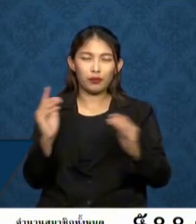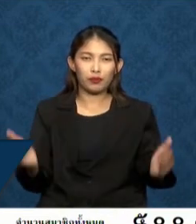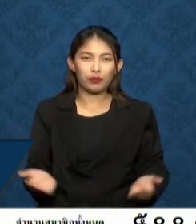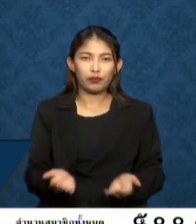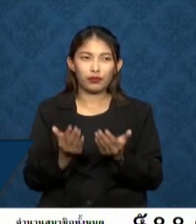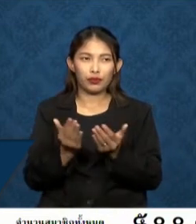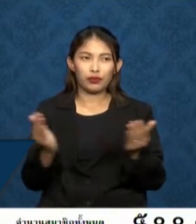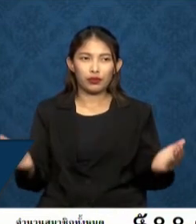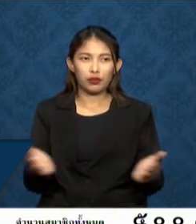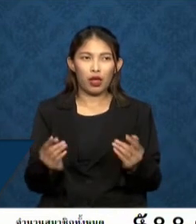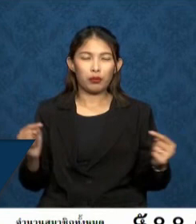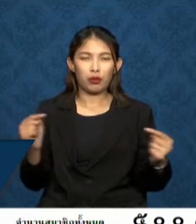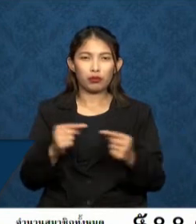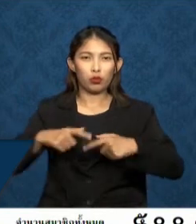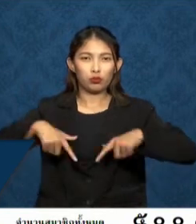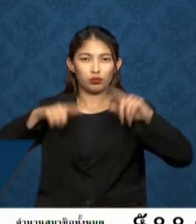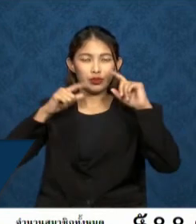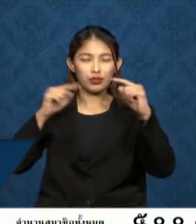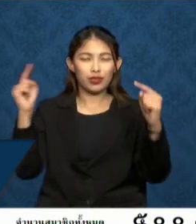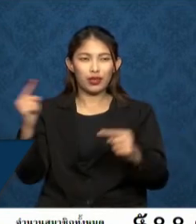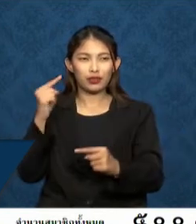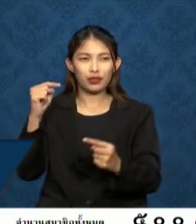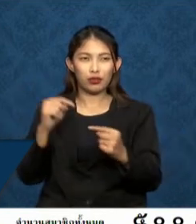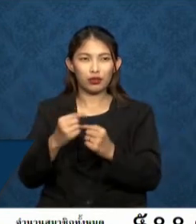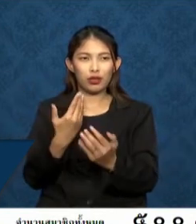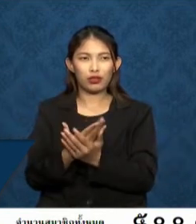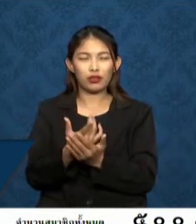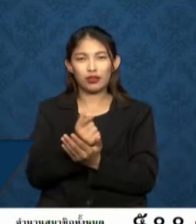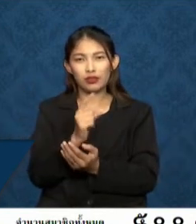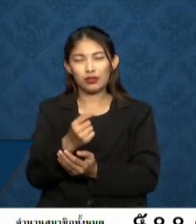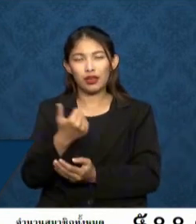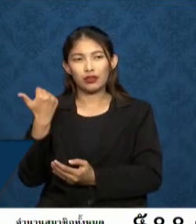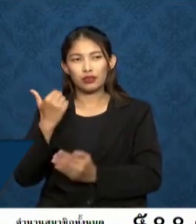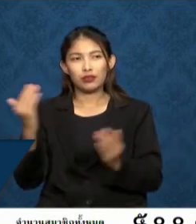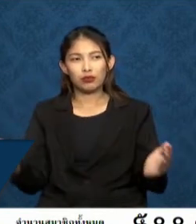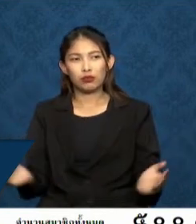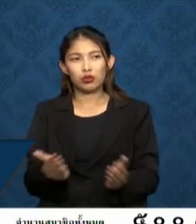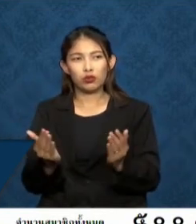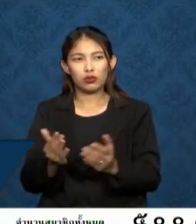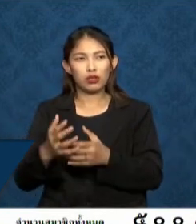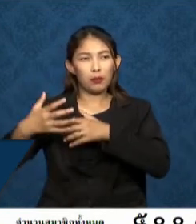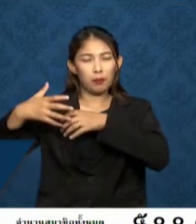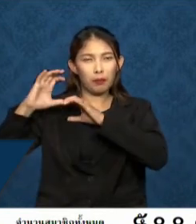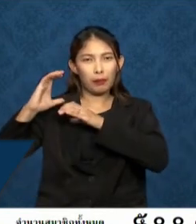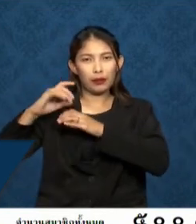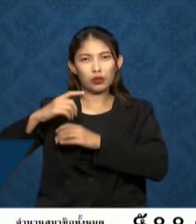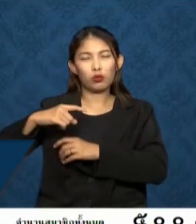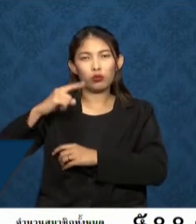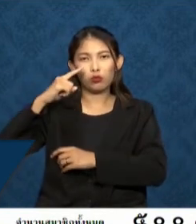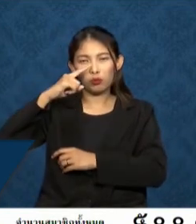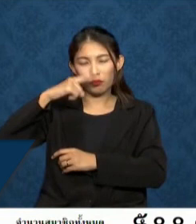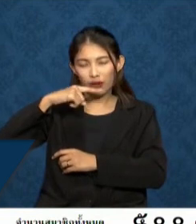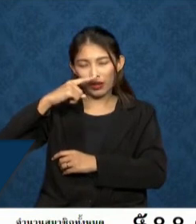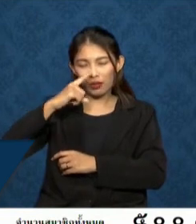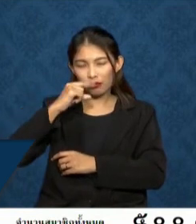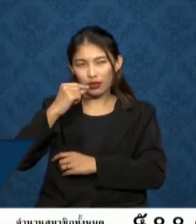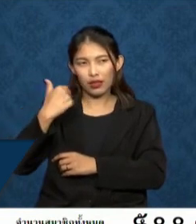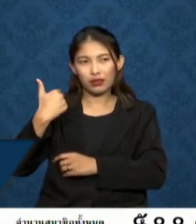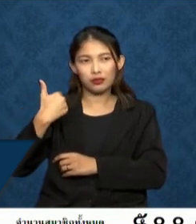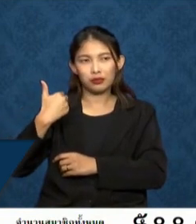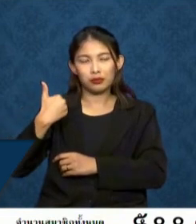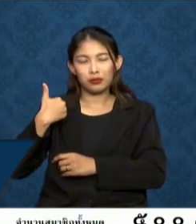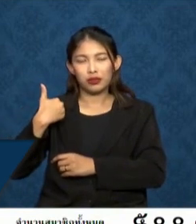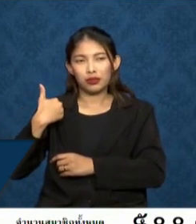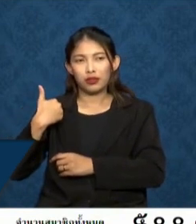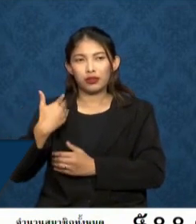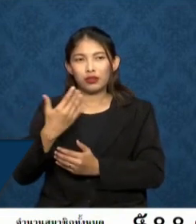นะครับภาพลักษณ์การท่องเที่ยวนะครับเป็นงบรายจ่ายอื่นนะครับสำหรับส่งเสริมภาพยนตร์ต่างประเทศนะครับ185ล้านบา